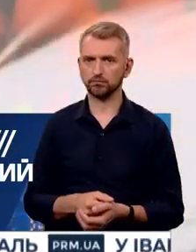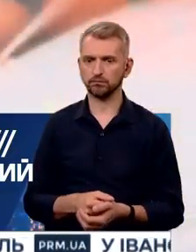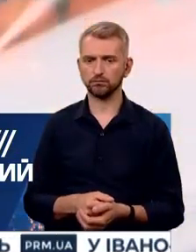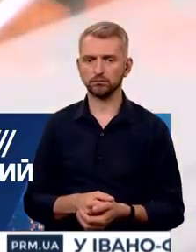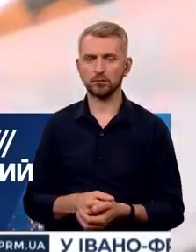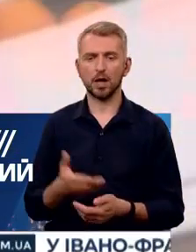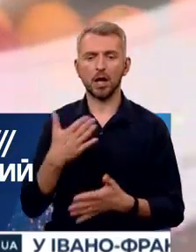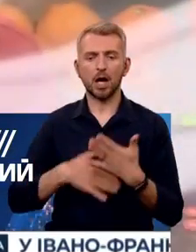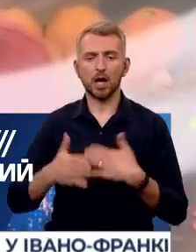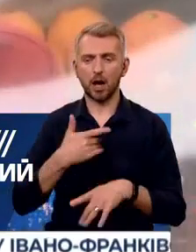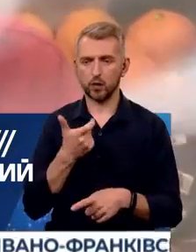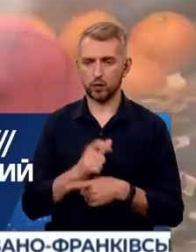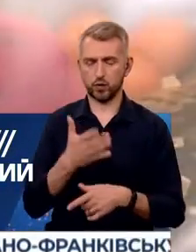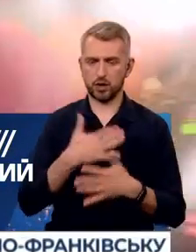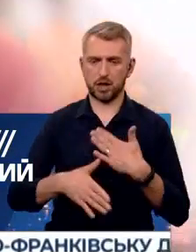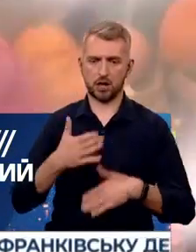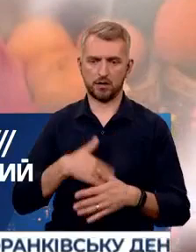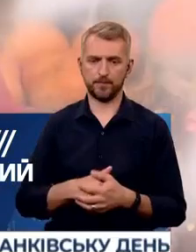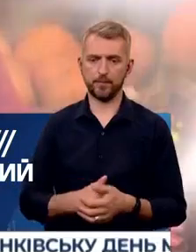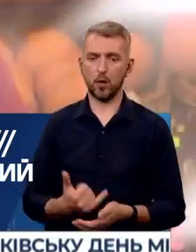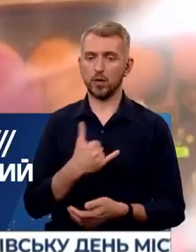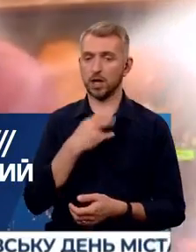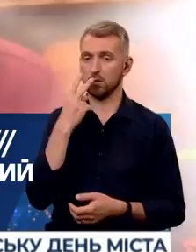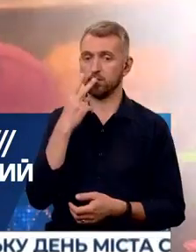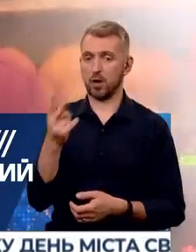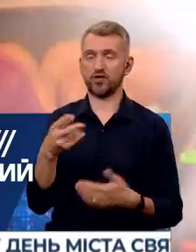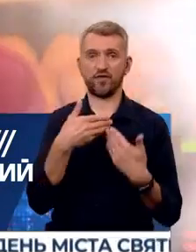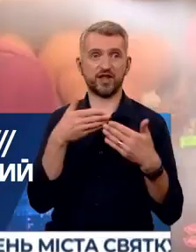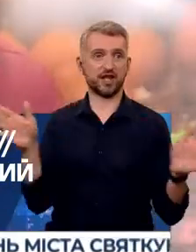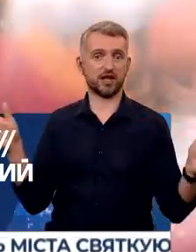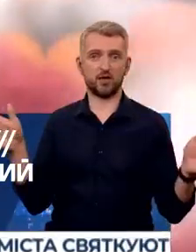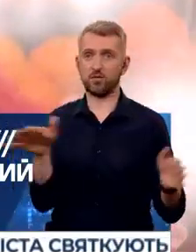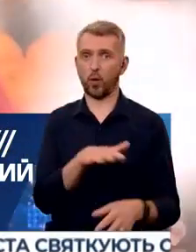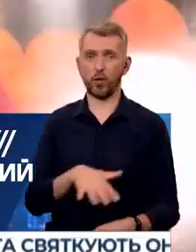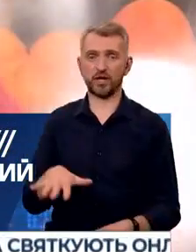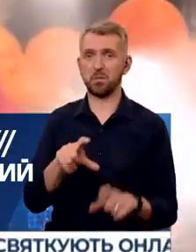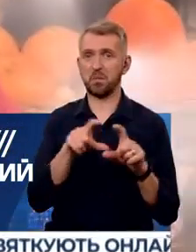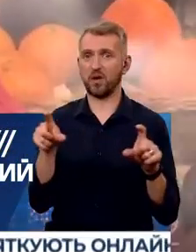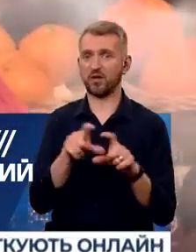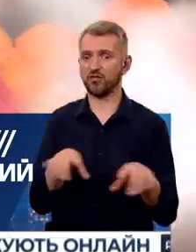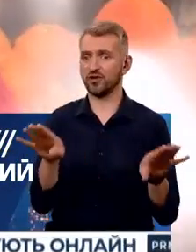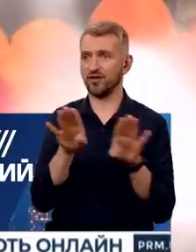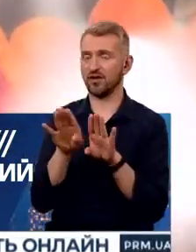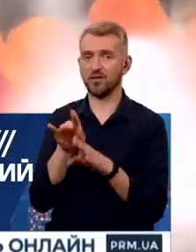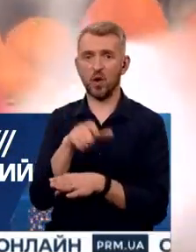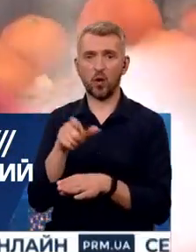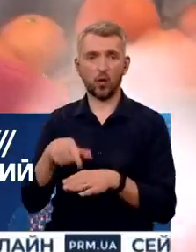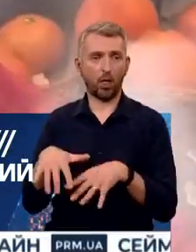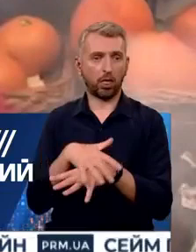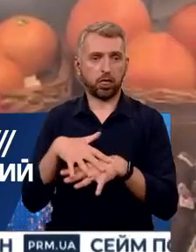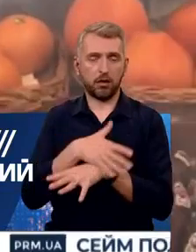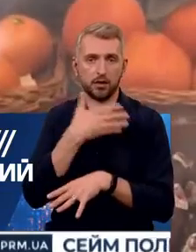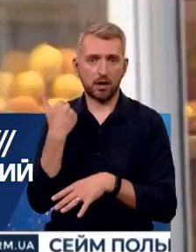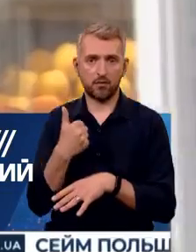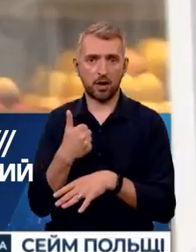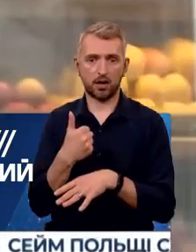дотримуються порядку. Раді, дуже раді. У нас же, бачите, відкрите простір, магазинчики закриті, люди не топляться, не